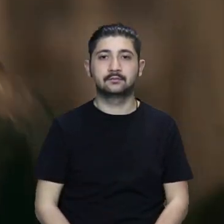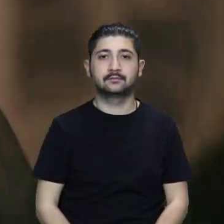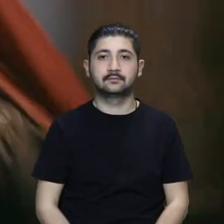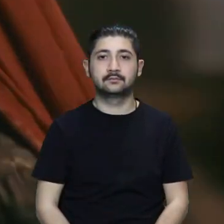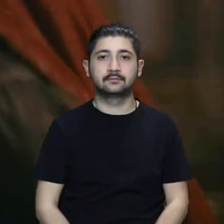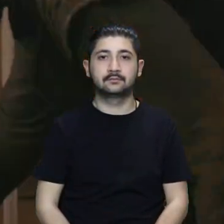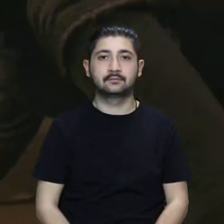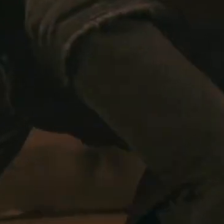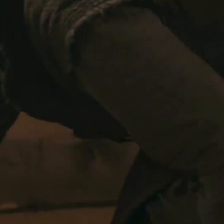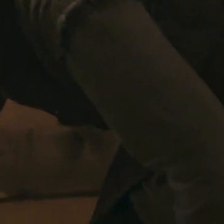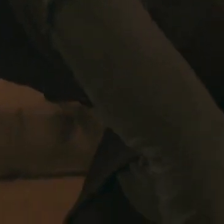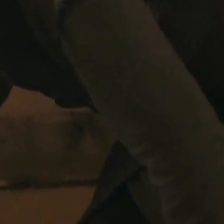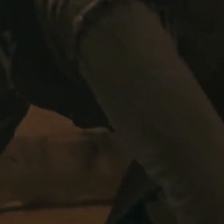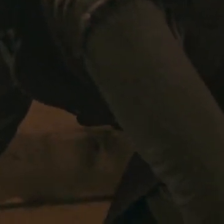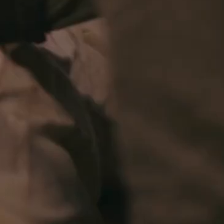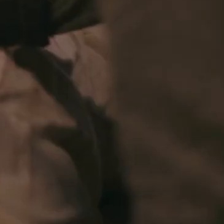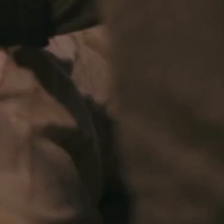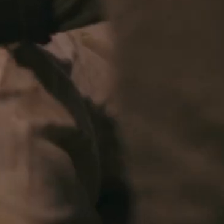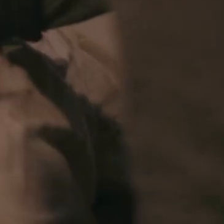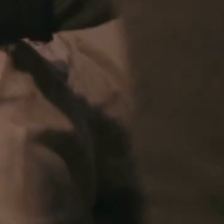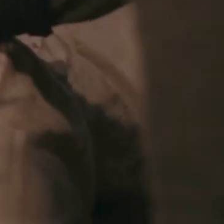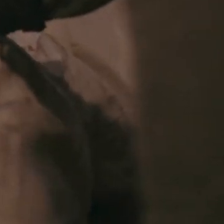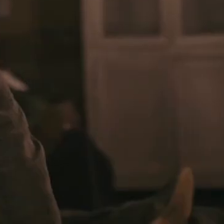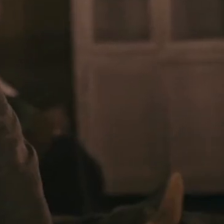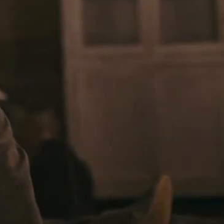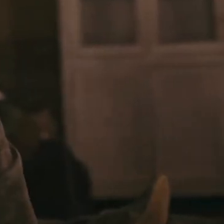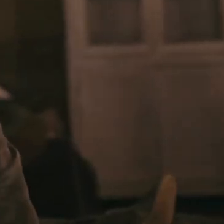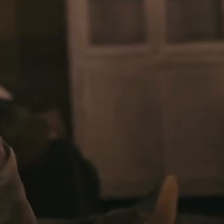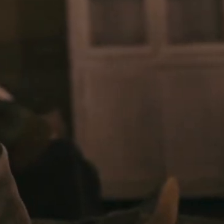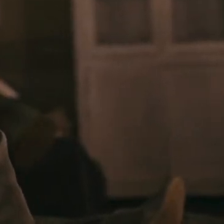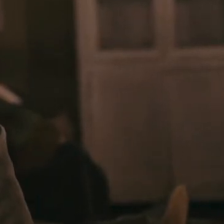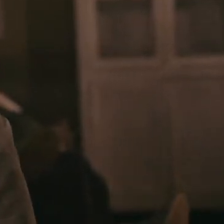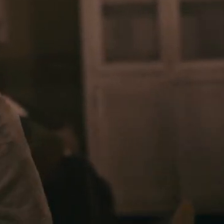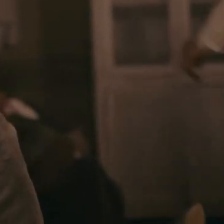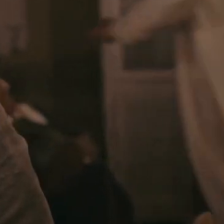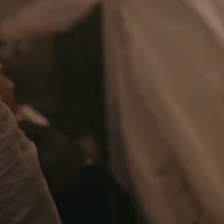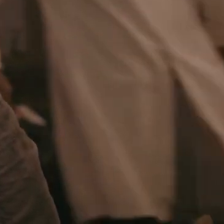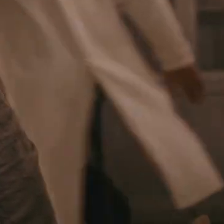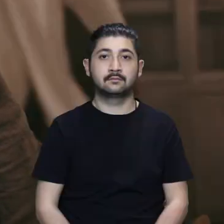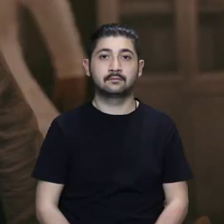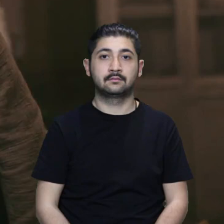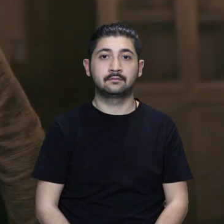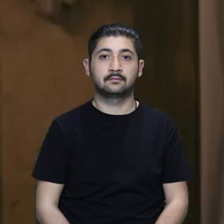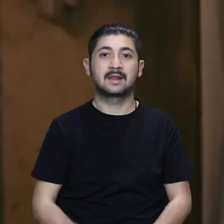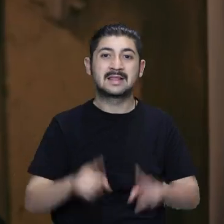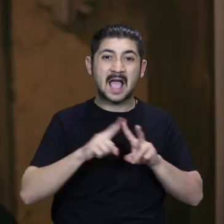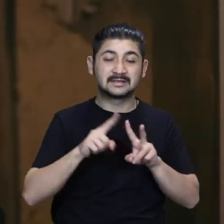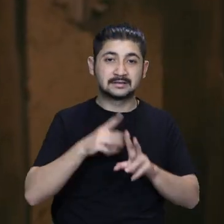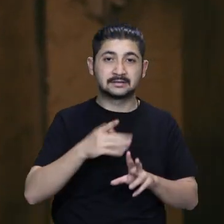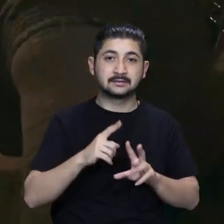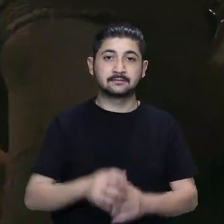Kolundan tutmuştu. Fatma kötü kötü bakarak gitti. Mevlüt getirdiği askerin başında. Niyazi!